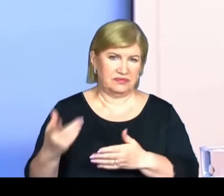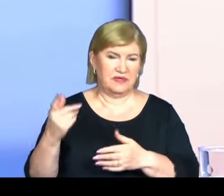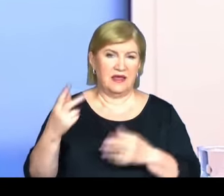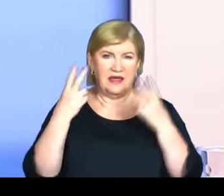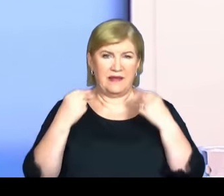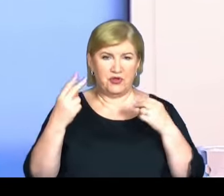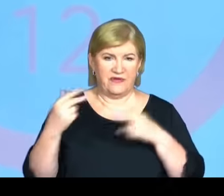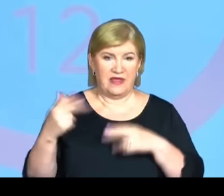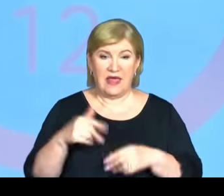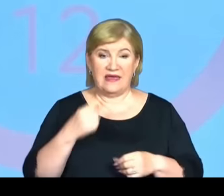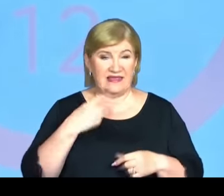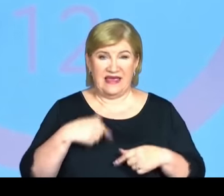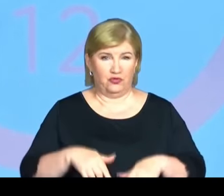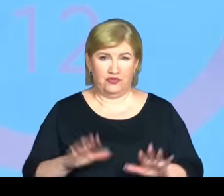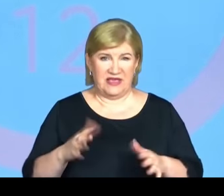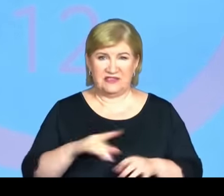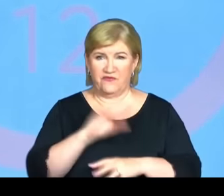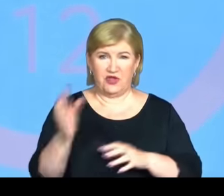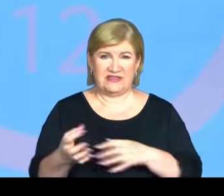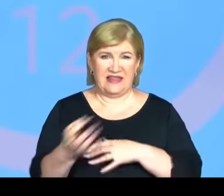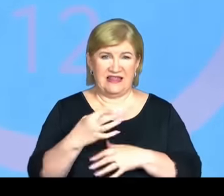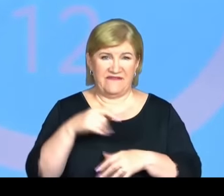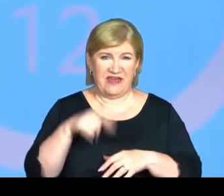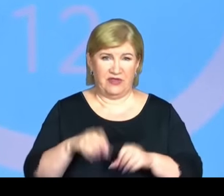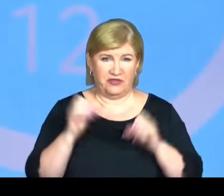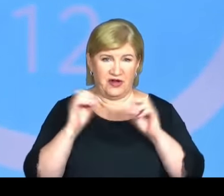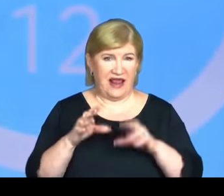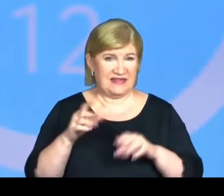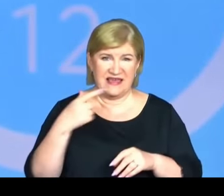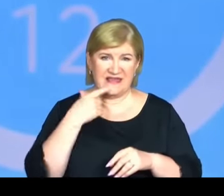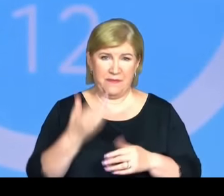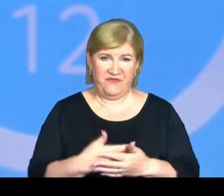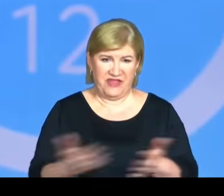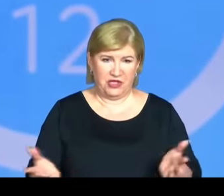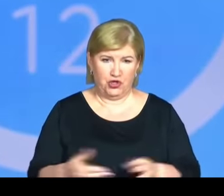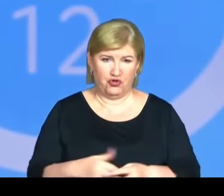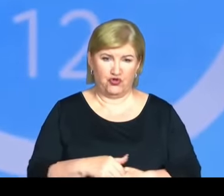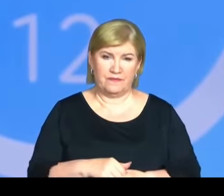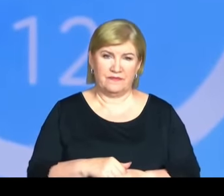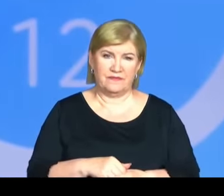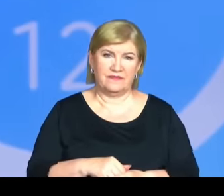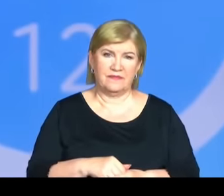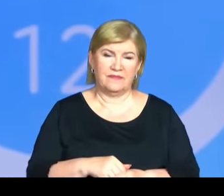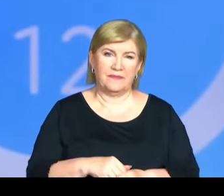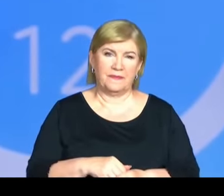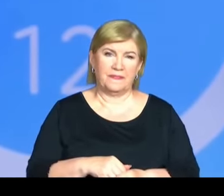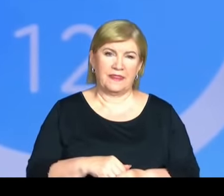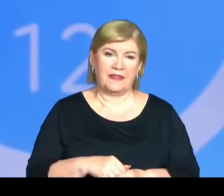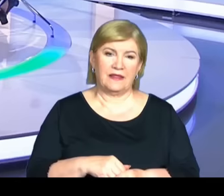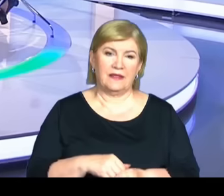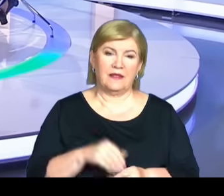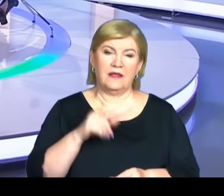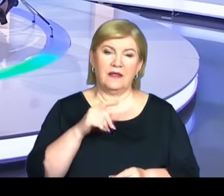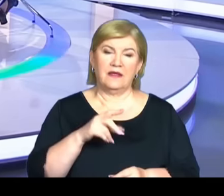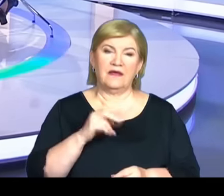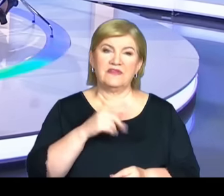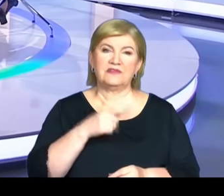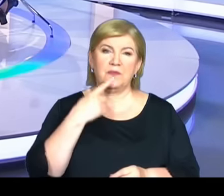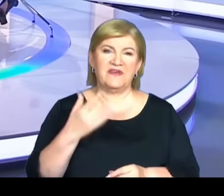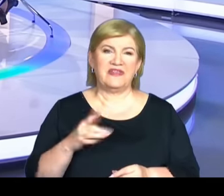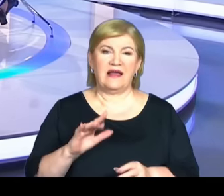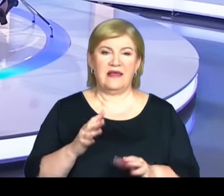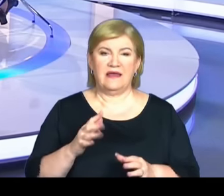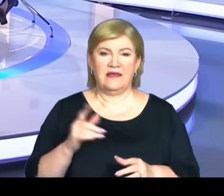urobili, keď tu ja nie som, keď všetci mi nadávajú tieto relácie, ktorí nepoviete ani pol slova. Pán Fico teda hovoril o tom, že ste možno